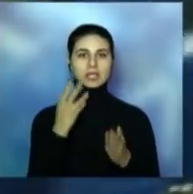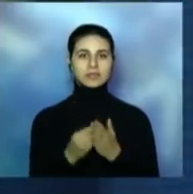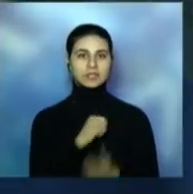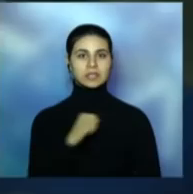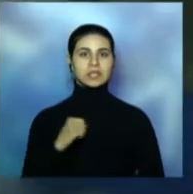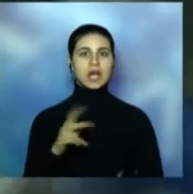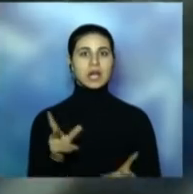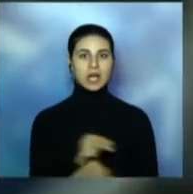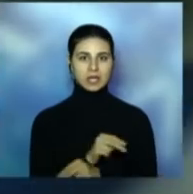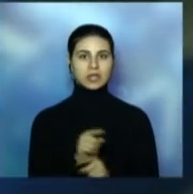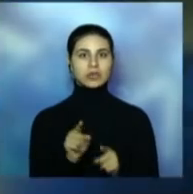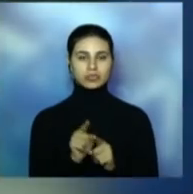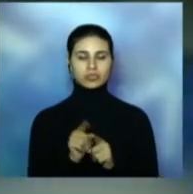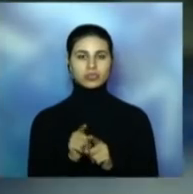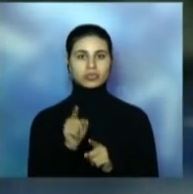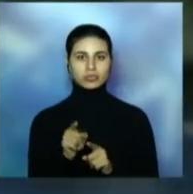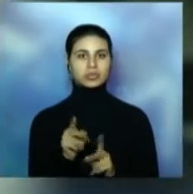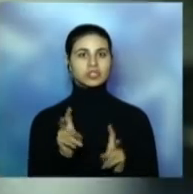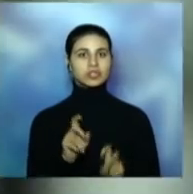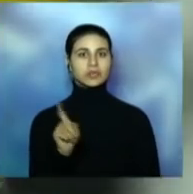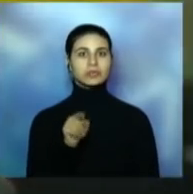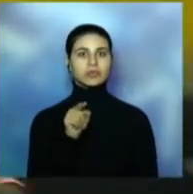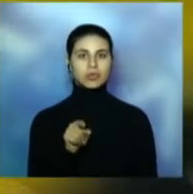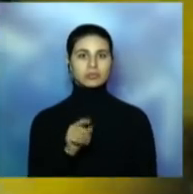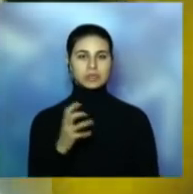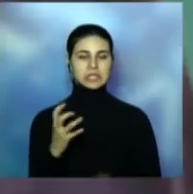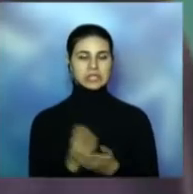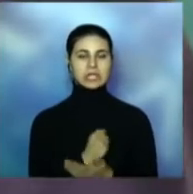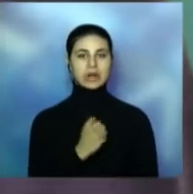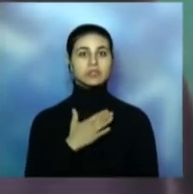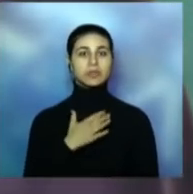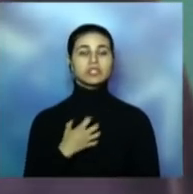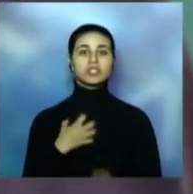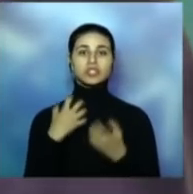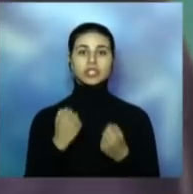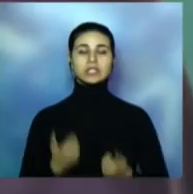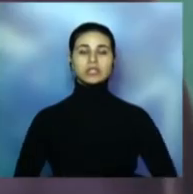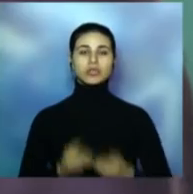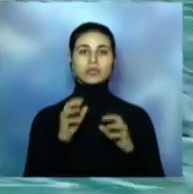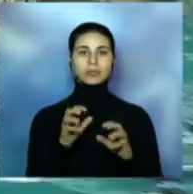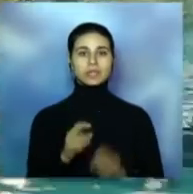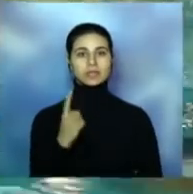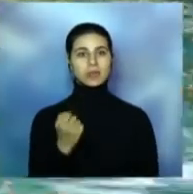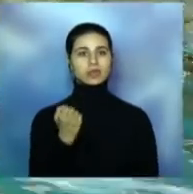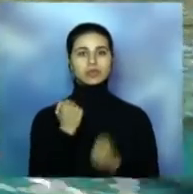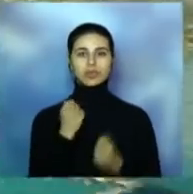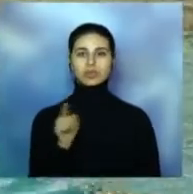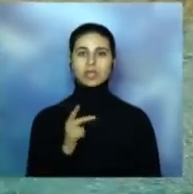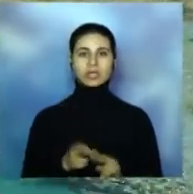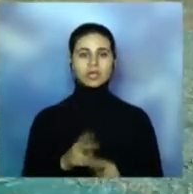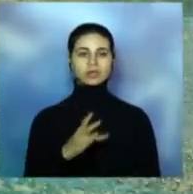თავის გადარჩენა, რა თქმა უნდა, თავის გადარჩენა ნიშნავს, რომ იკეთებ. ჩვენთვის ჯანსაღი ცხოვრების წესი არ არის მარტო სპორტი, ეს არის